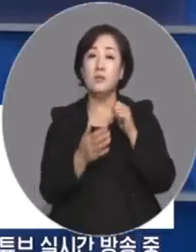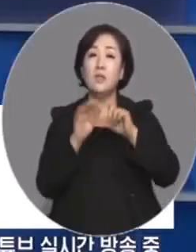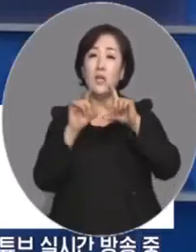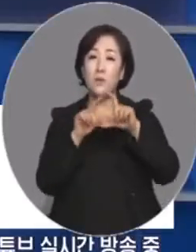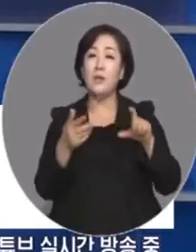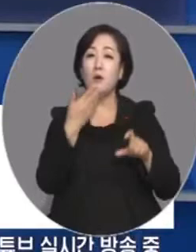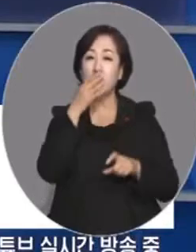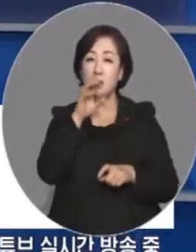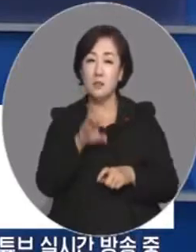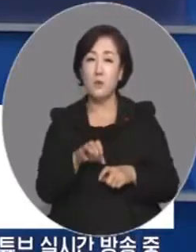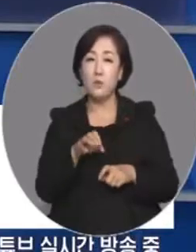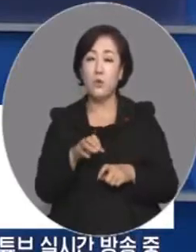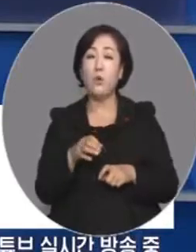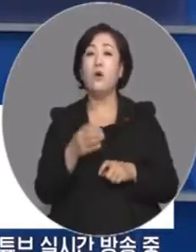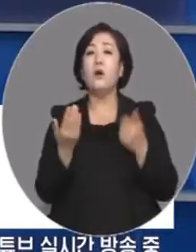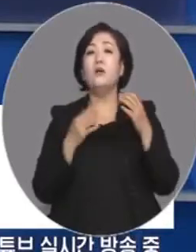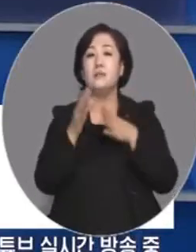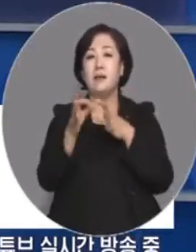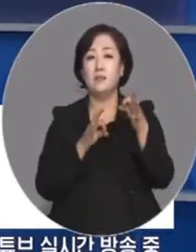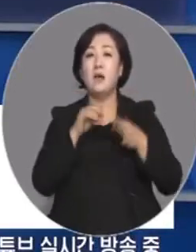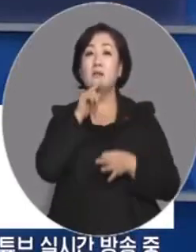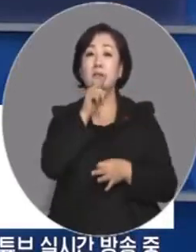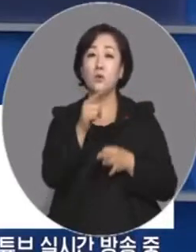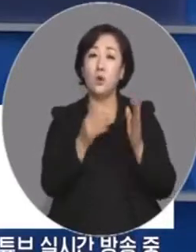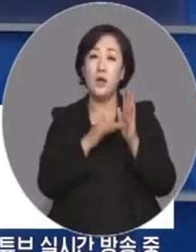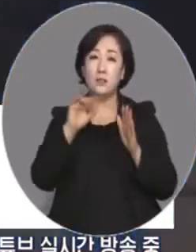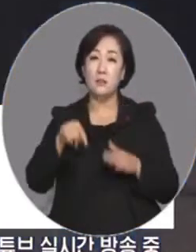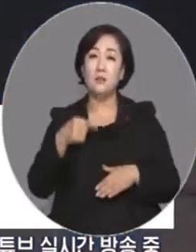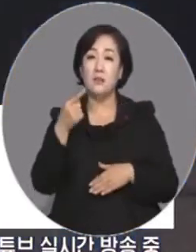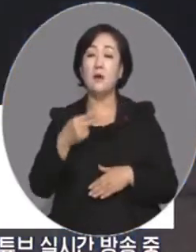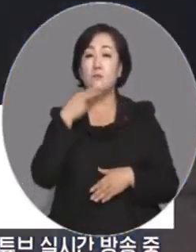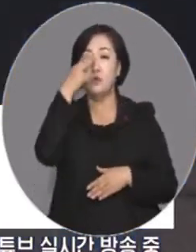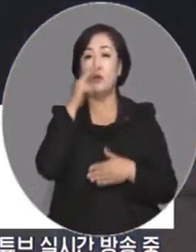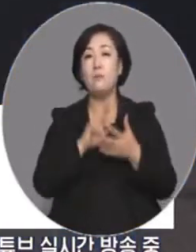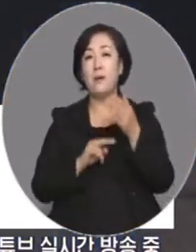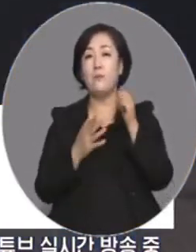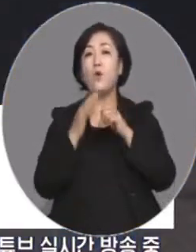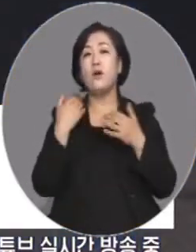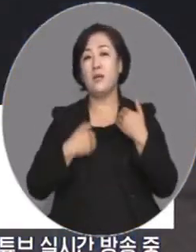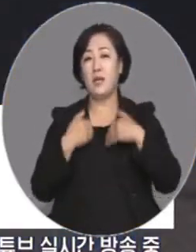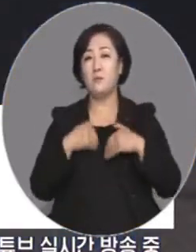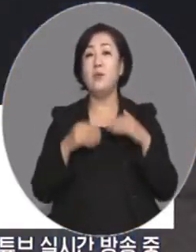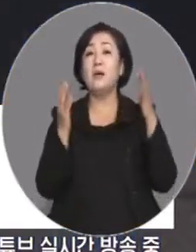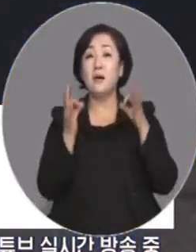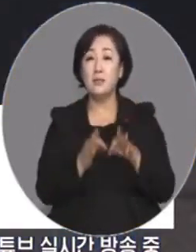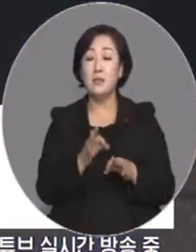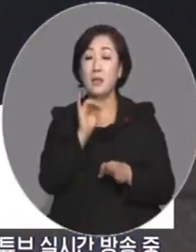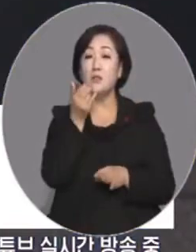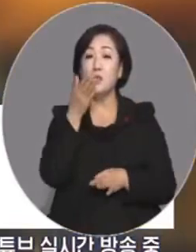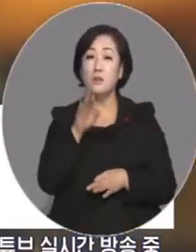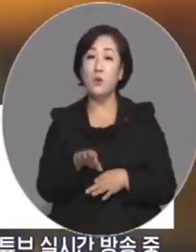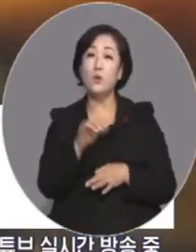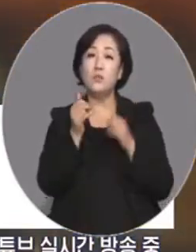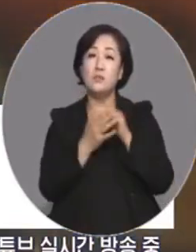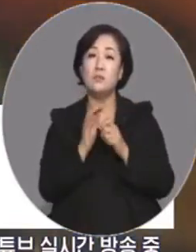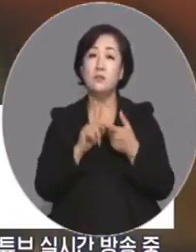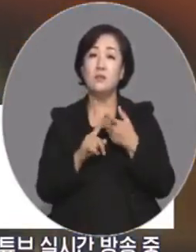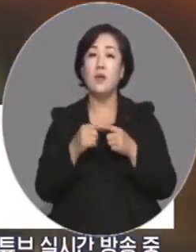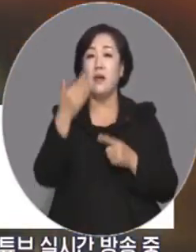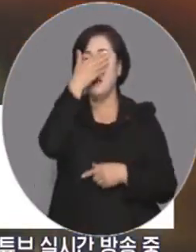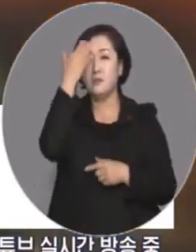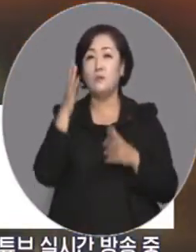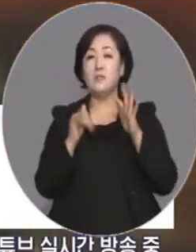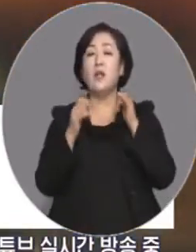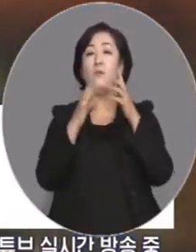일반 음식점으로 영업 신고는 해놓고 술을 팔면서 간단한 게임을 즐길 수 있는 곳인데요.